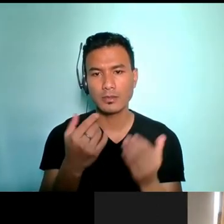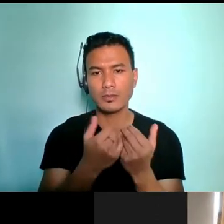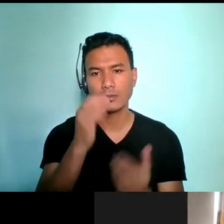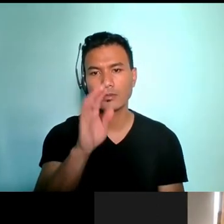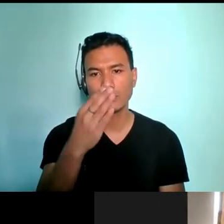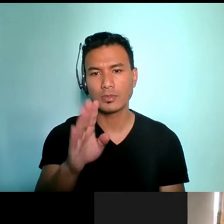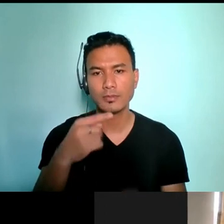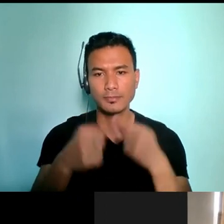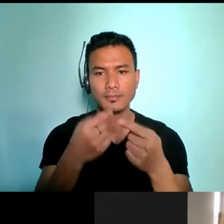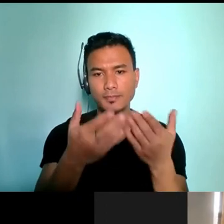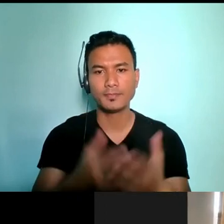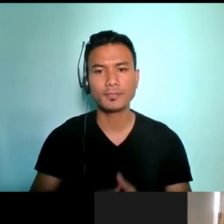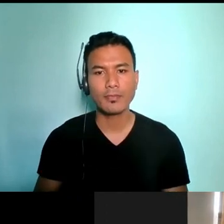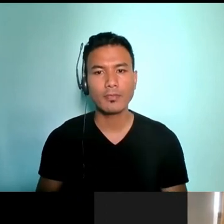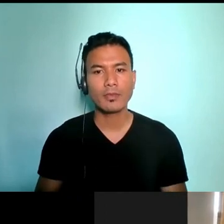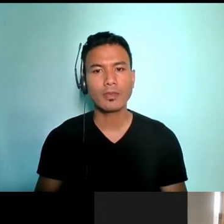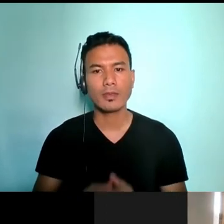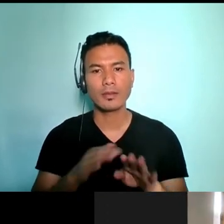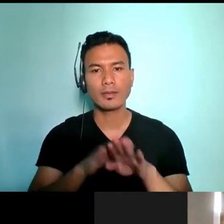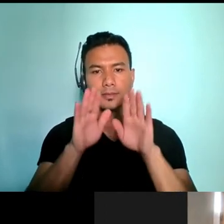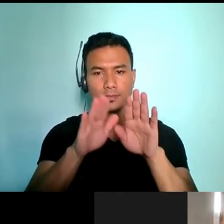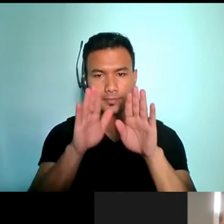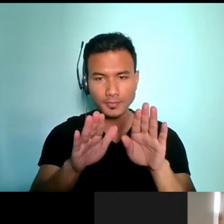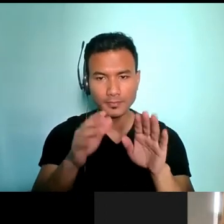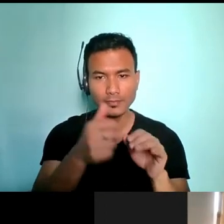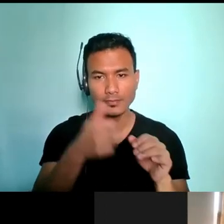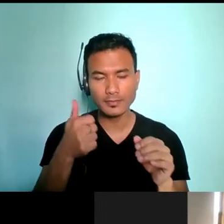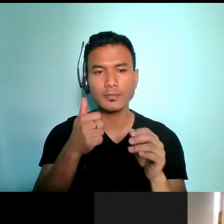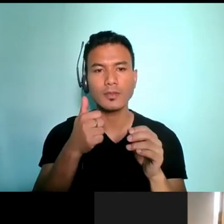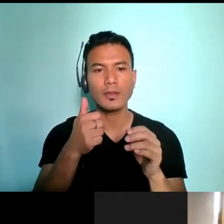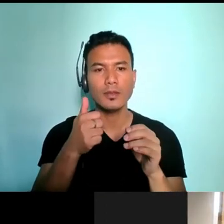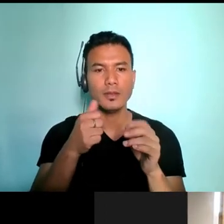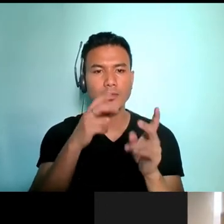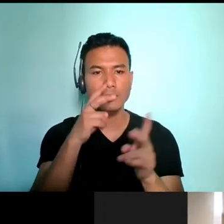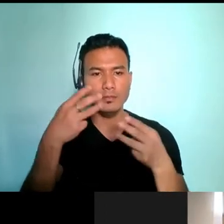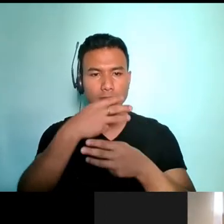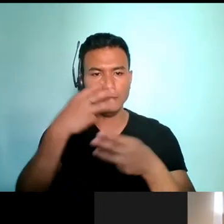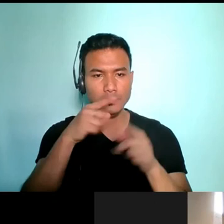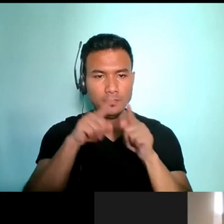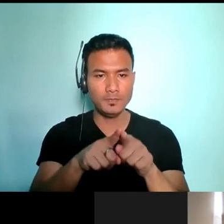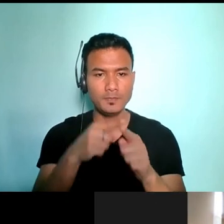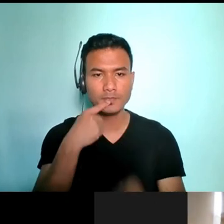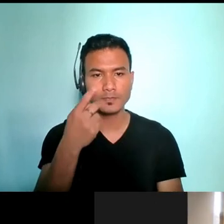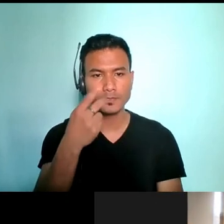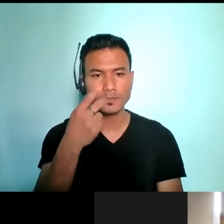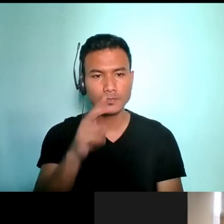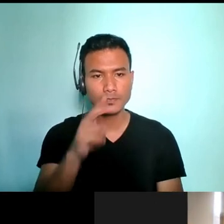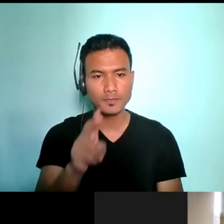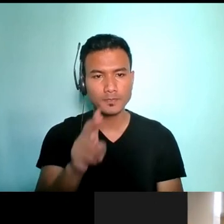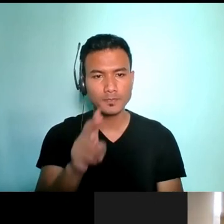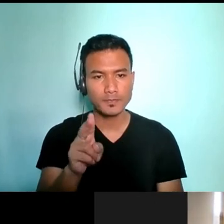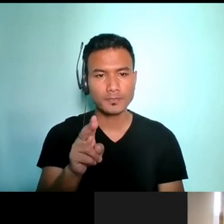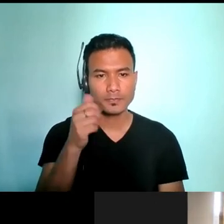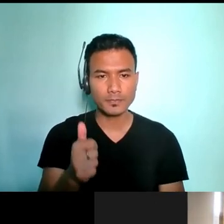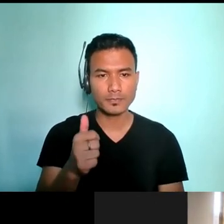सक्नुहुन्छ कन्टिन्यू. थ्याङ्क यू विजयजी, एकदमै राम्रो समसामयिक एक्जाम्पलसँगै हजुरले भन्नुभयो. अब यसै पनि